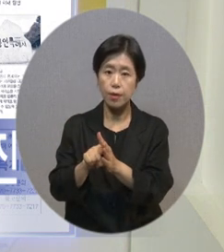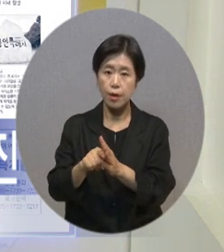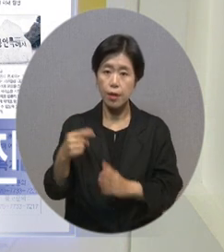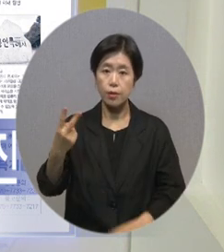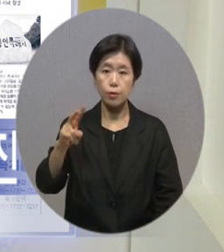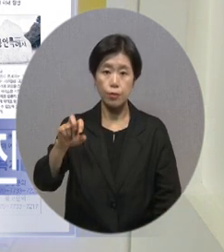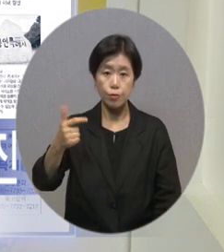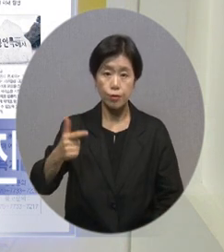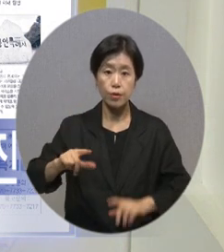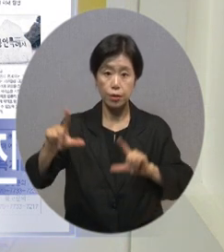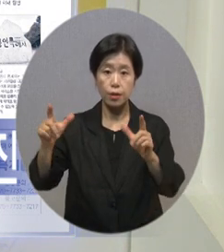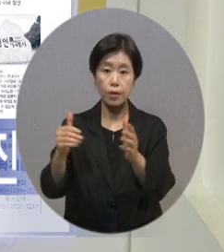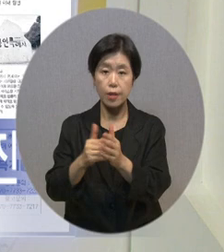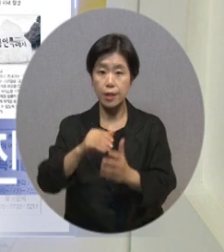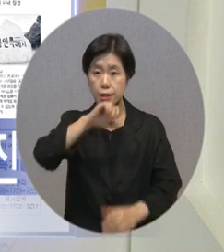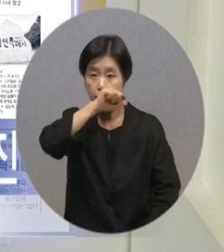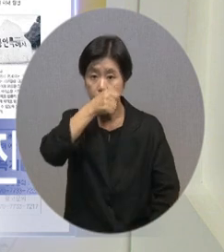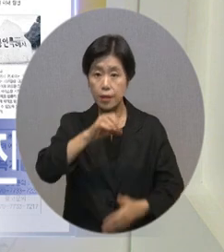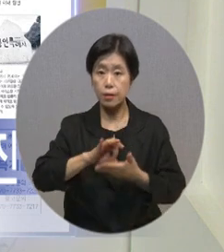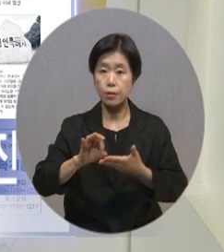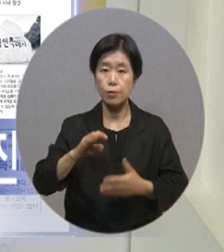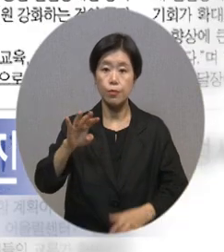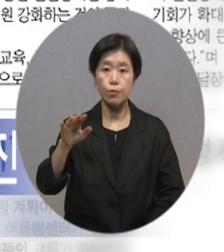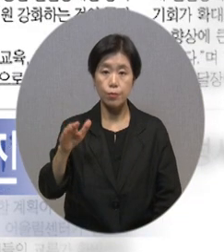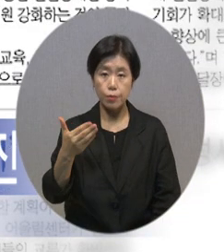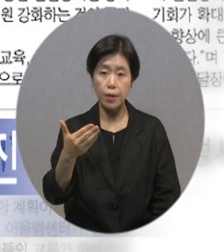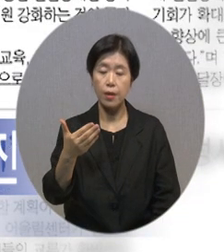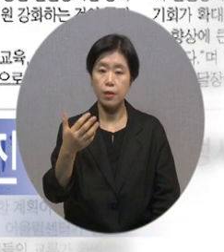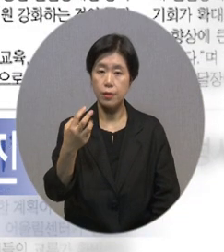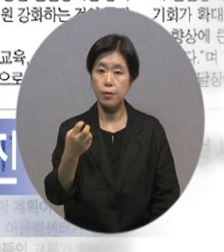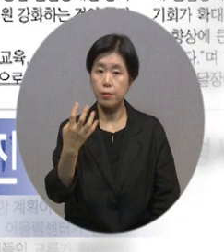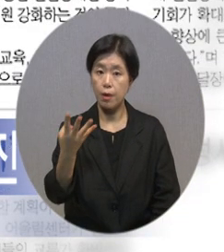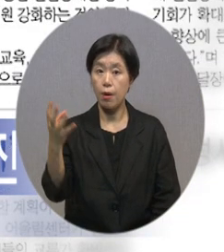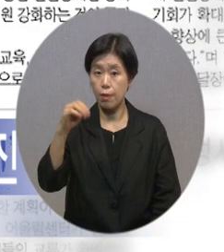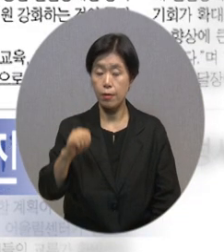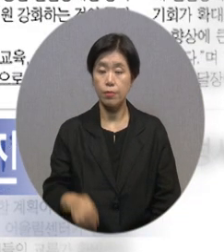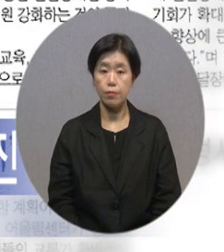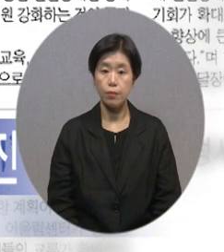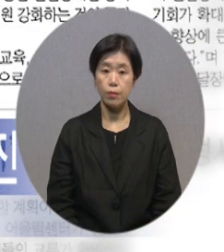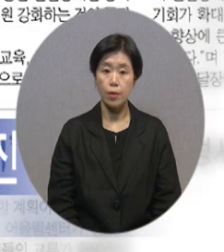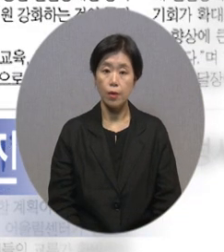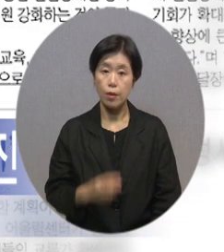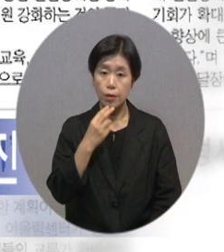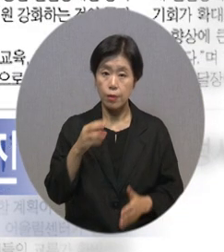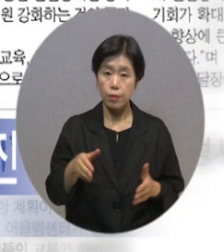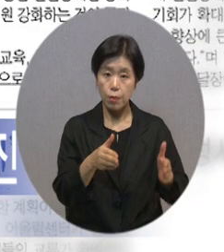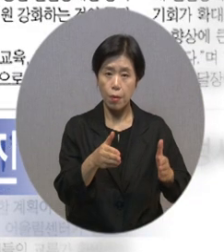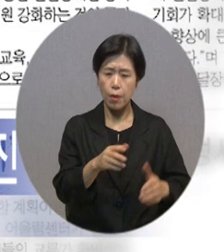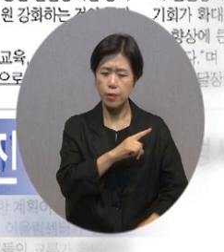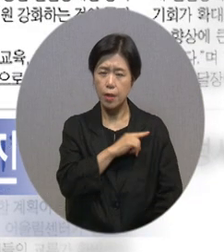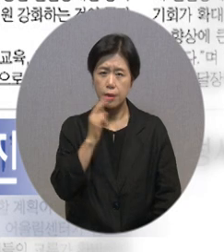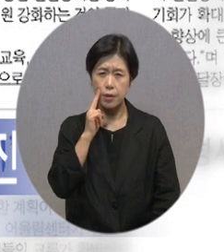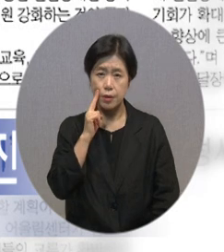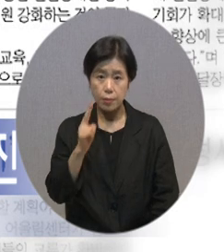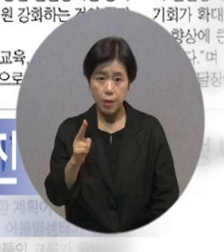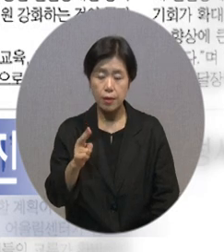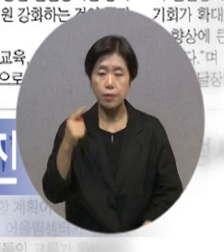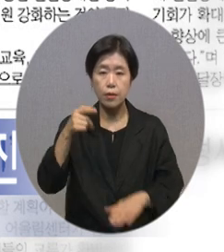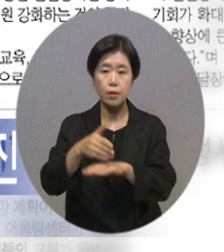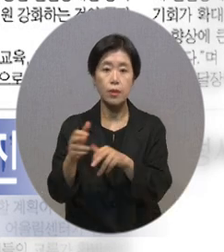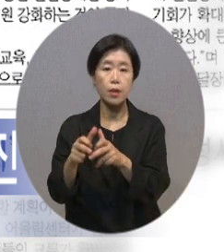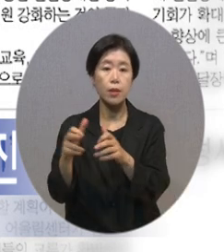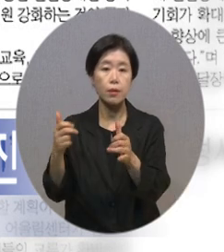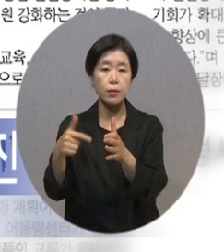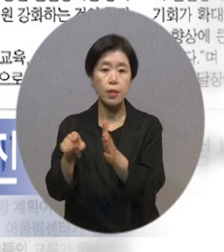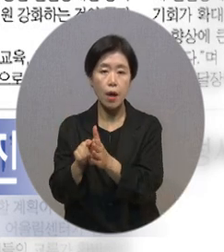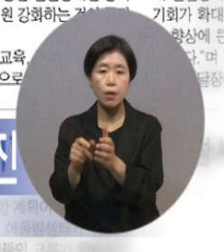총 934억 원을 투입합니다 특히 경기도는 최중증 발달 장애인 돌봄 시스템 강화와